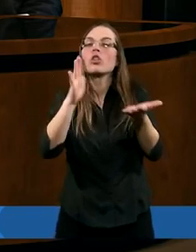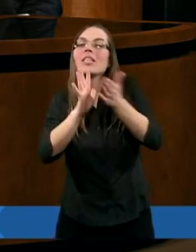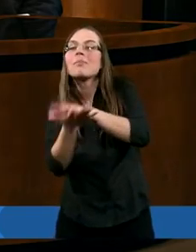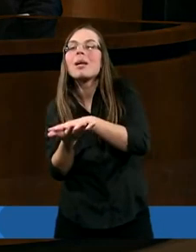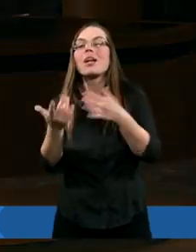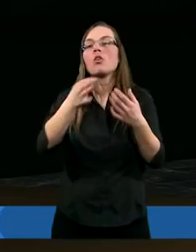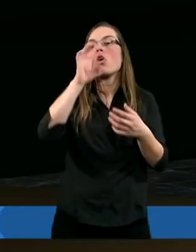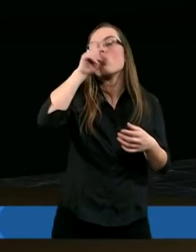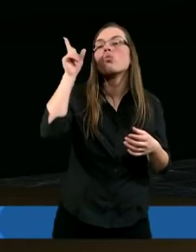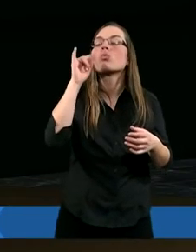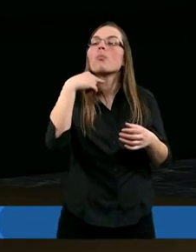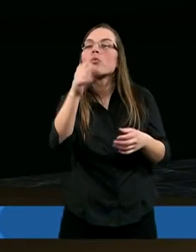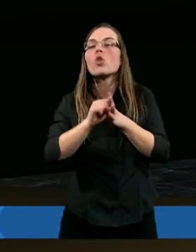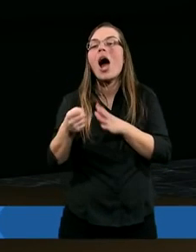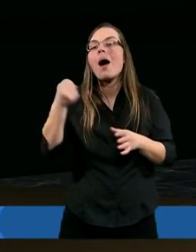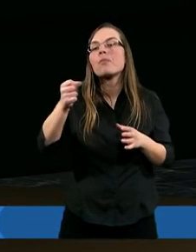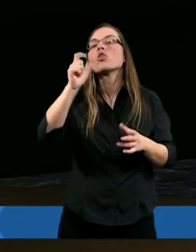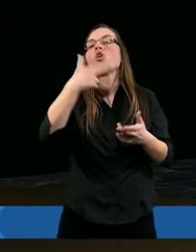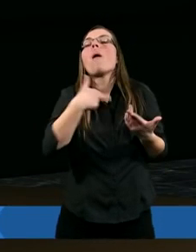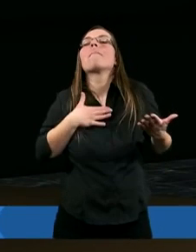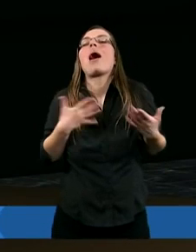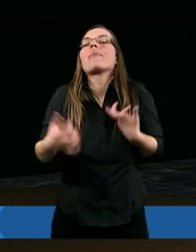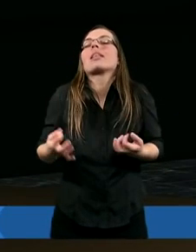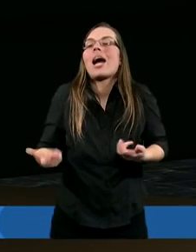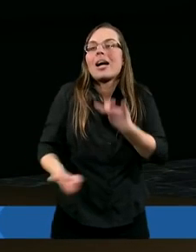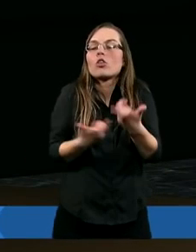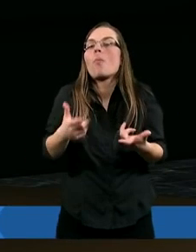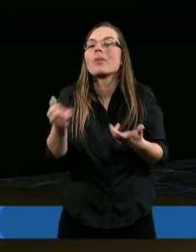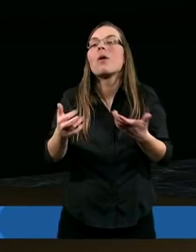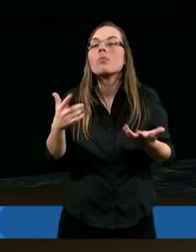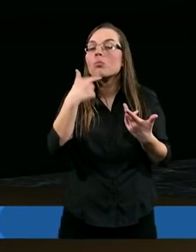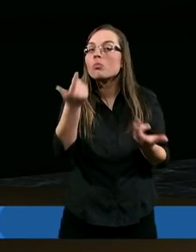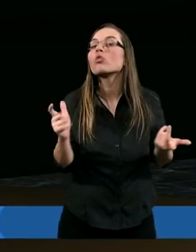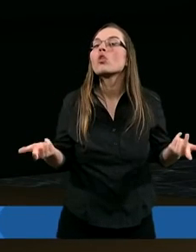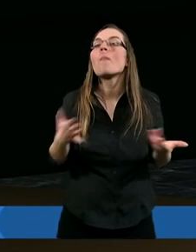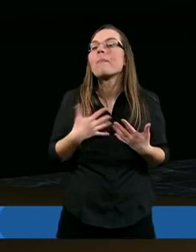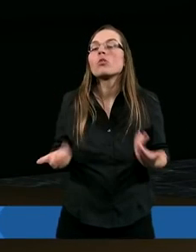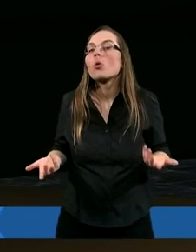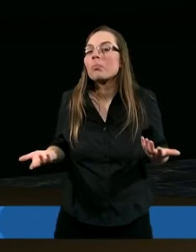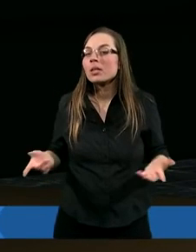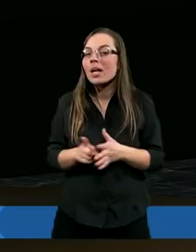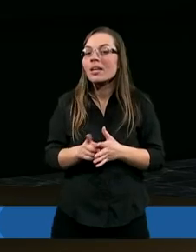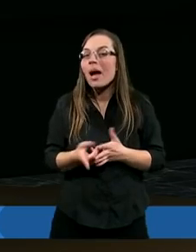tutaj ci ludzie powiedzieli do apostołów, to co my teraz mamy zrobić z tym? Prawda?